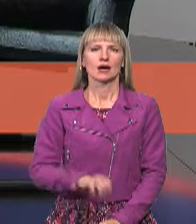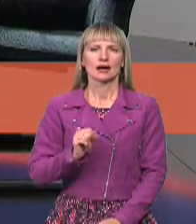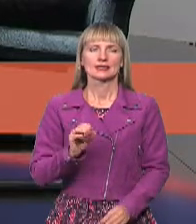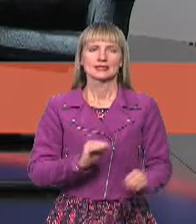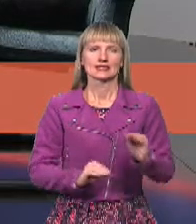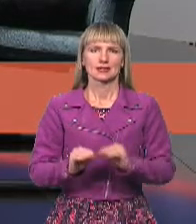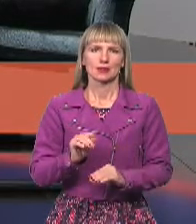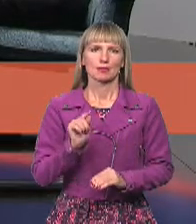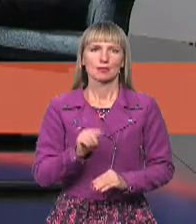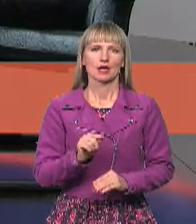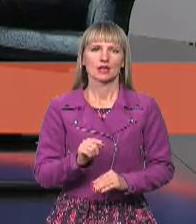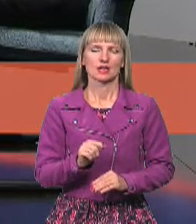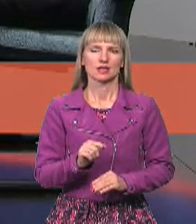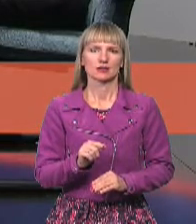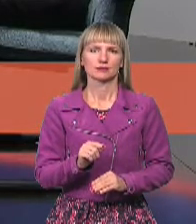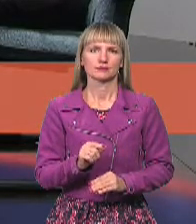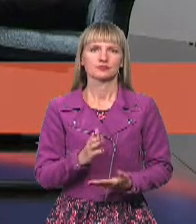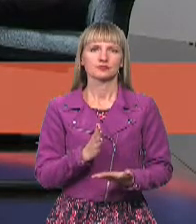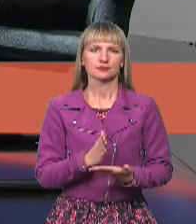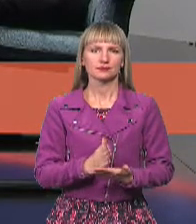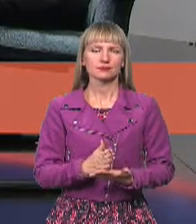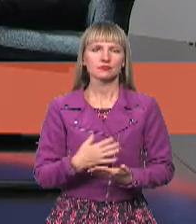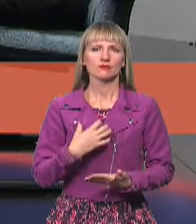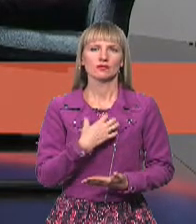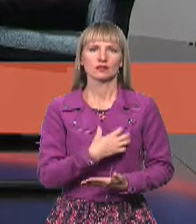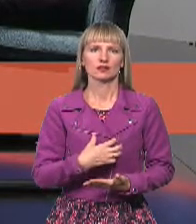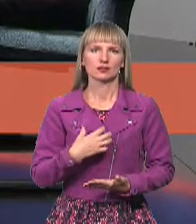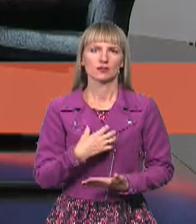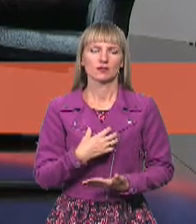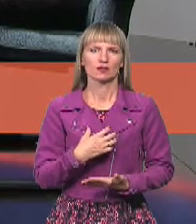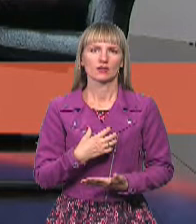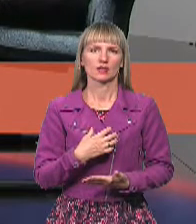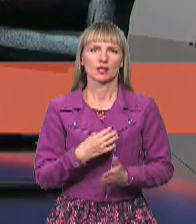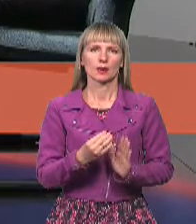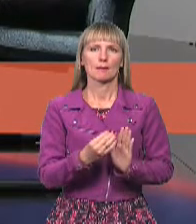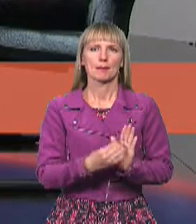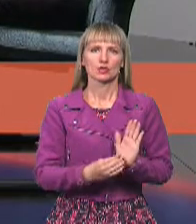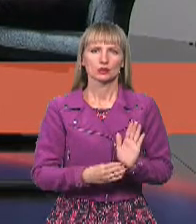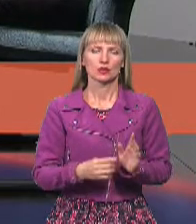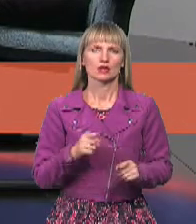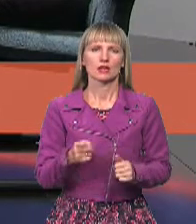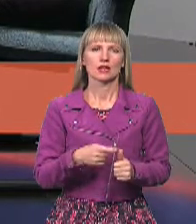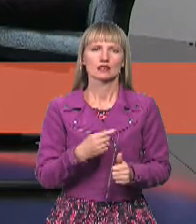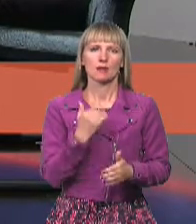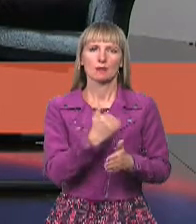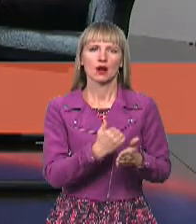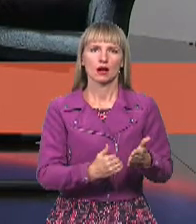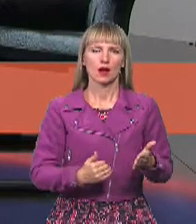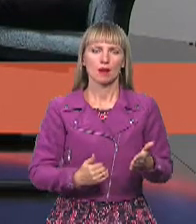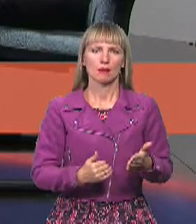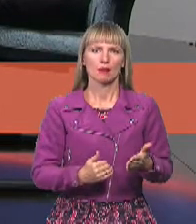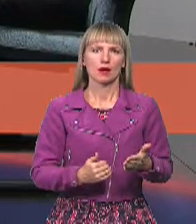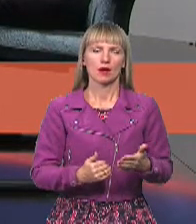Система, она есть основные как бы постулаты этой системы, они называются программы